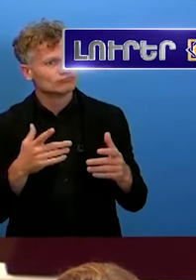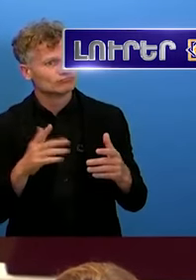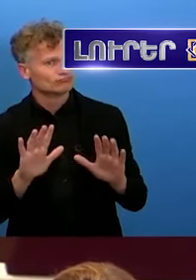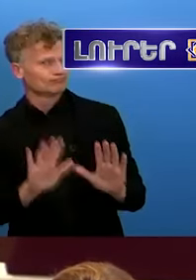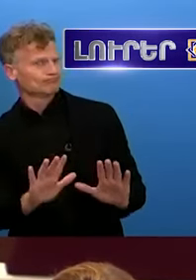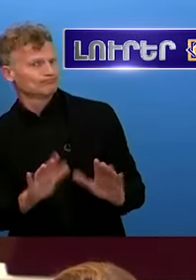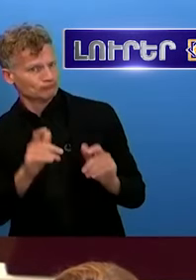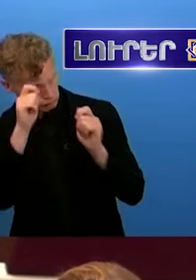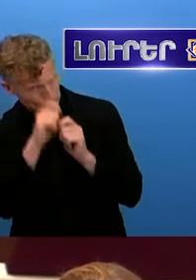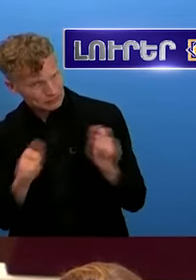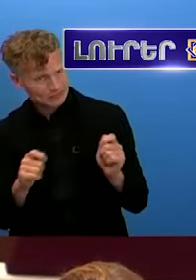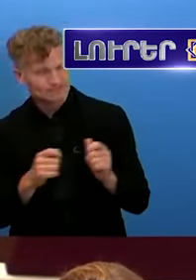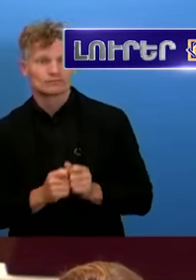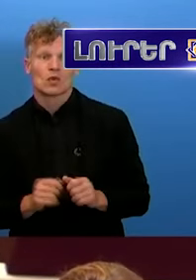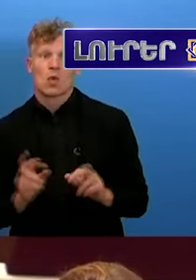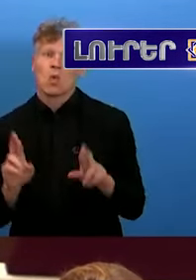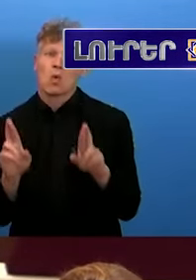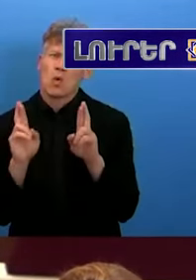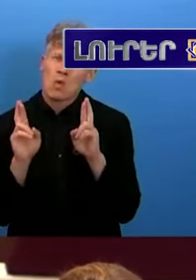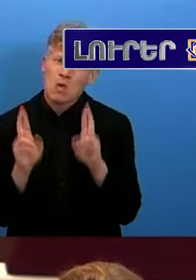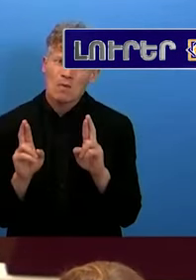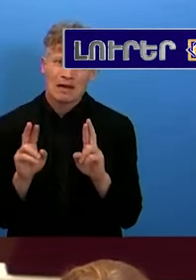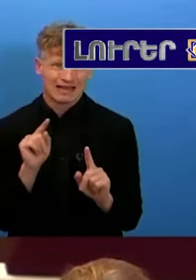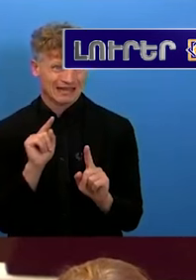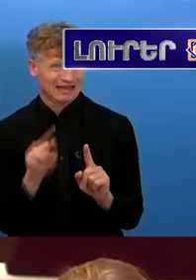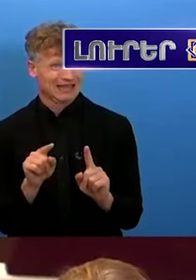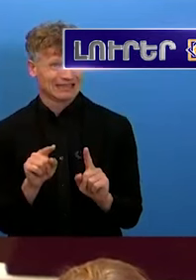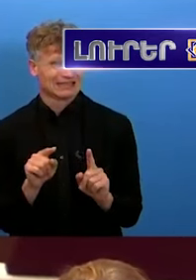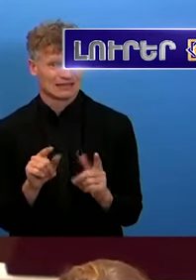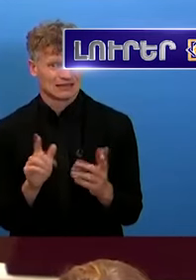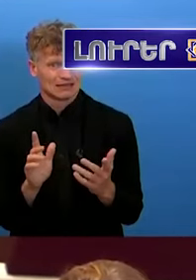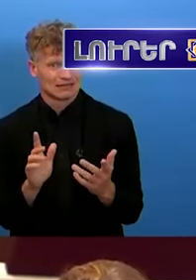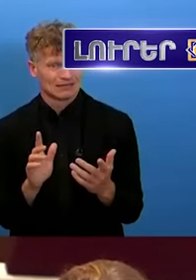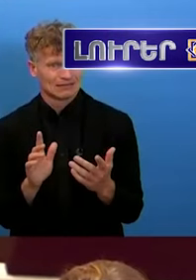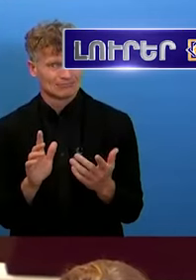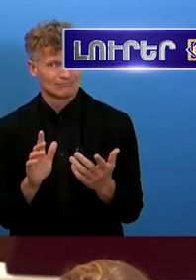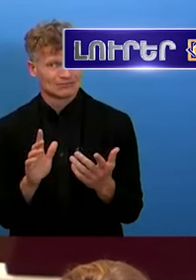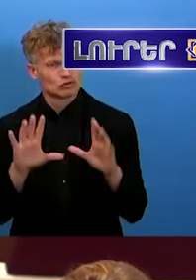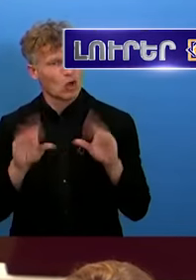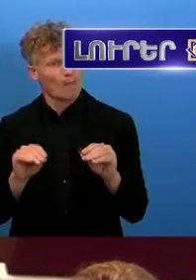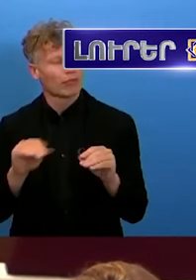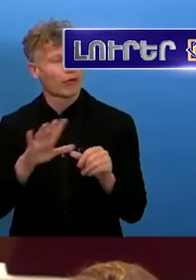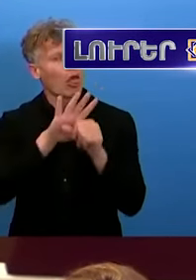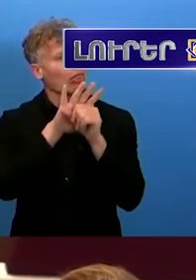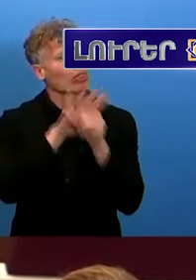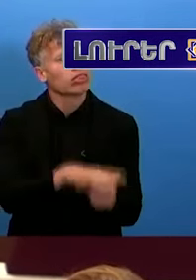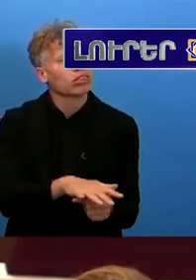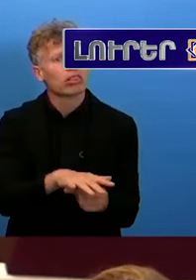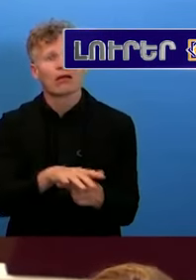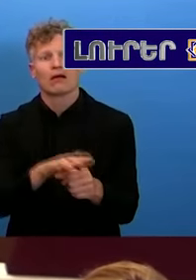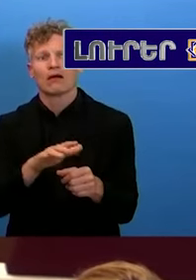ժգտնևի անհետացման վտան գինտակ։